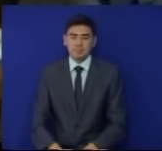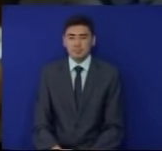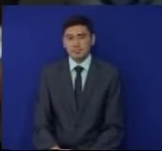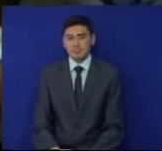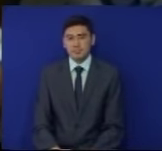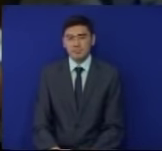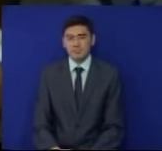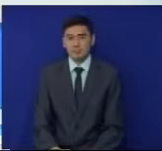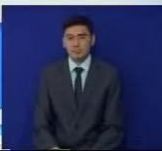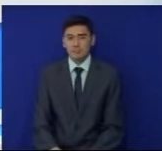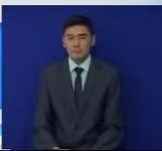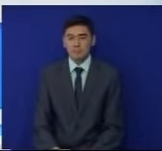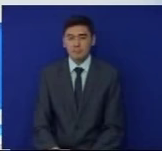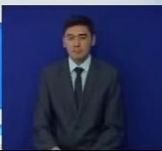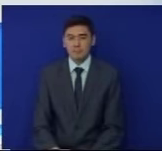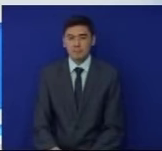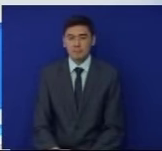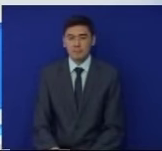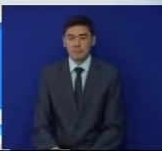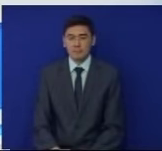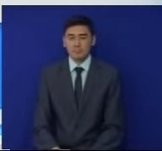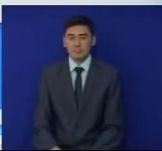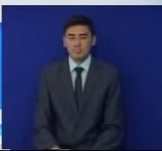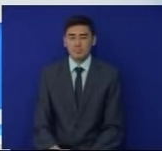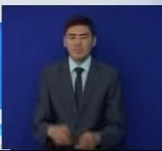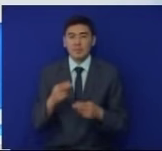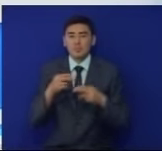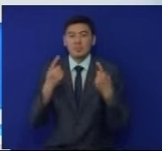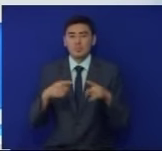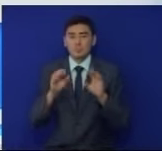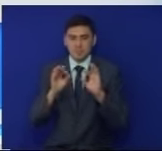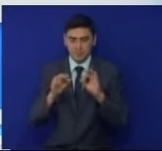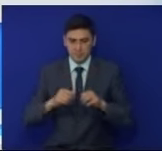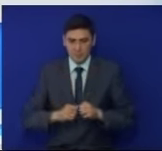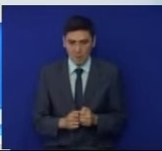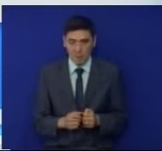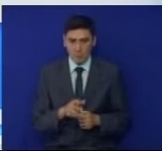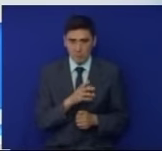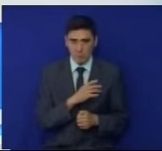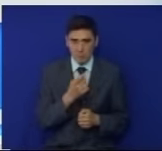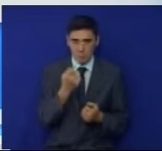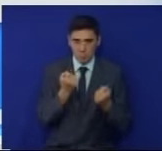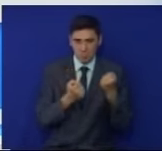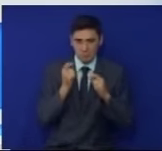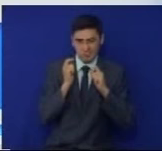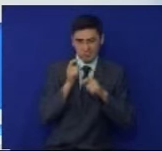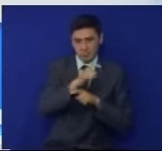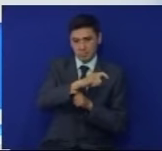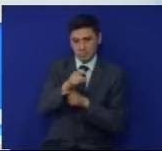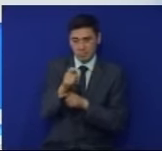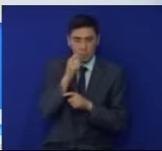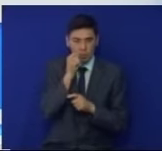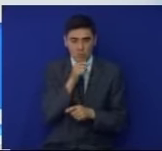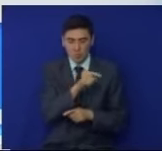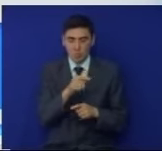Макзумов, телеканал «Семей». К другим темам. В «Семей» оглашен приговор в отношении водителя автокрана, сбившего двух школьниц